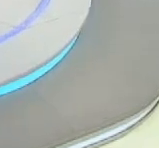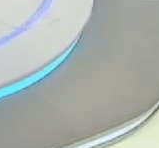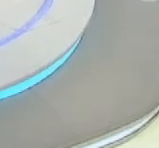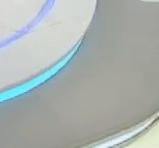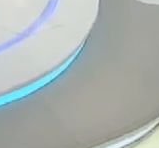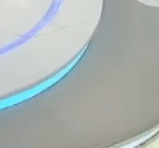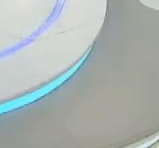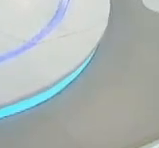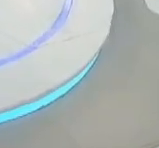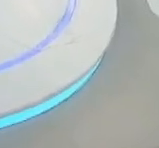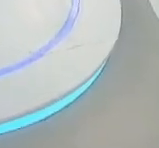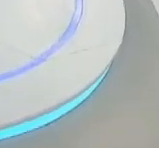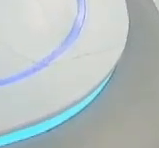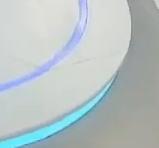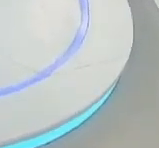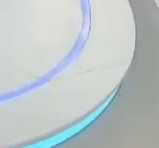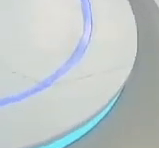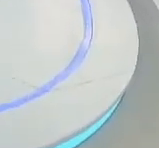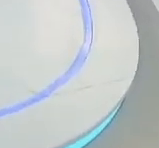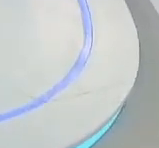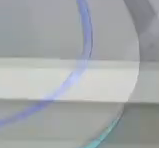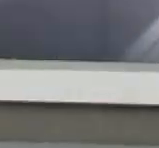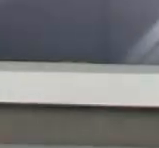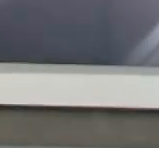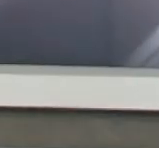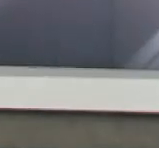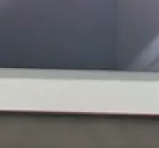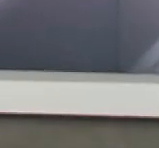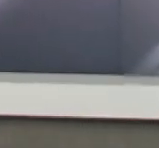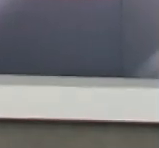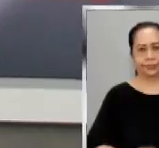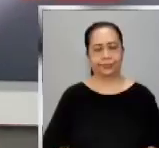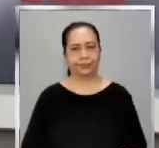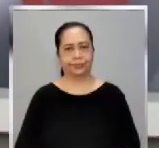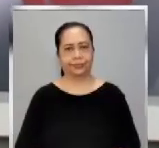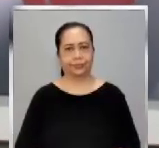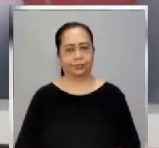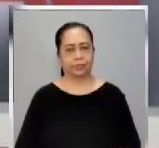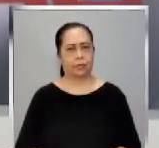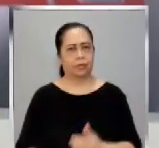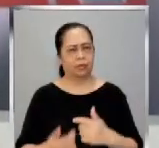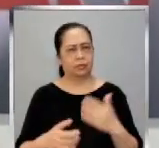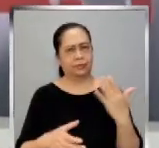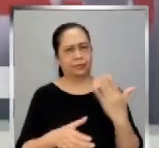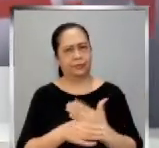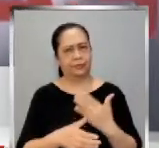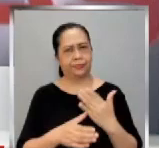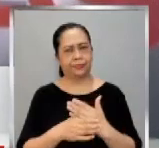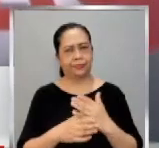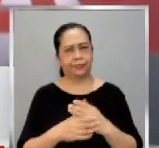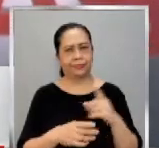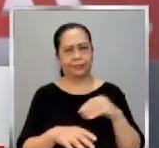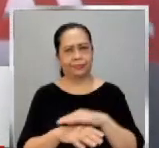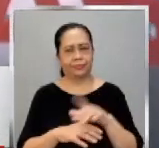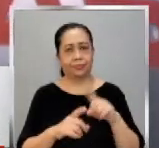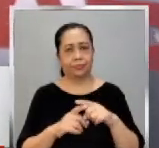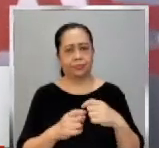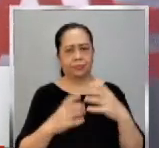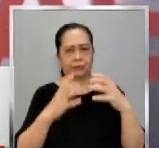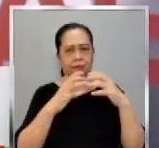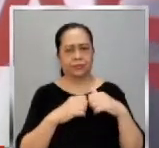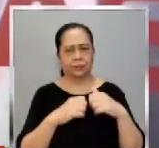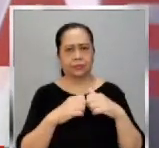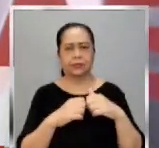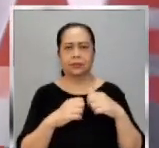Magandang gabi po, Luzon, Visayas at Mindanao. Malaking perwisyo ang idinulot ng pumalyang air traffic